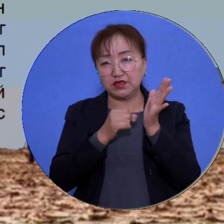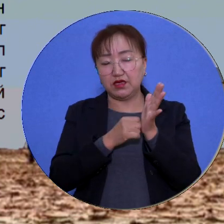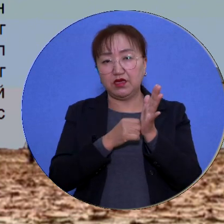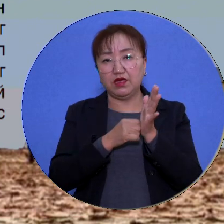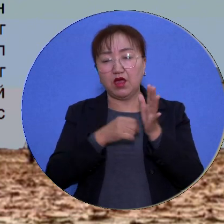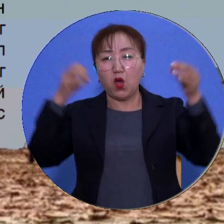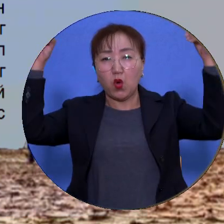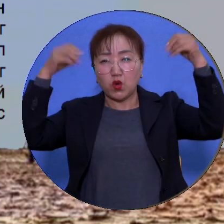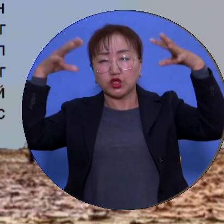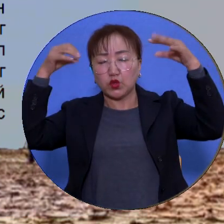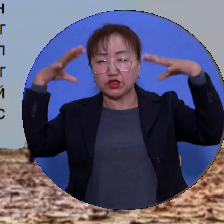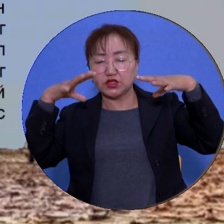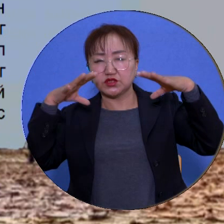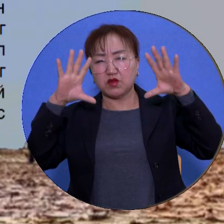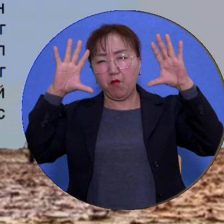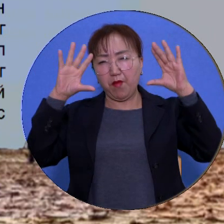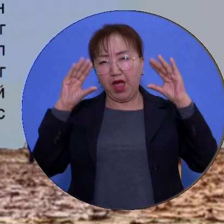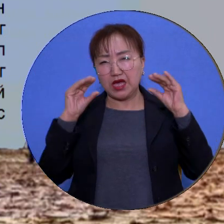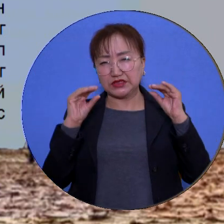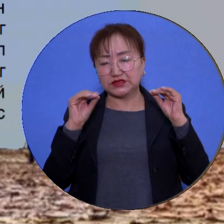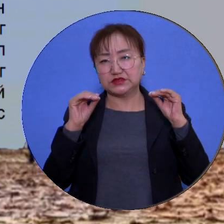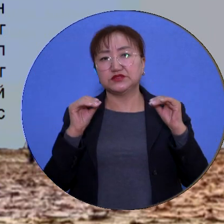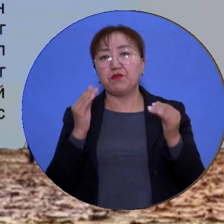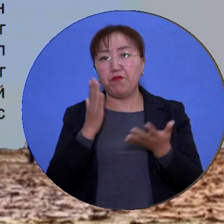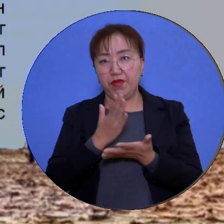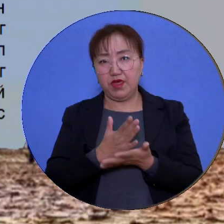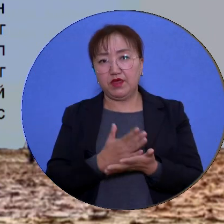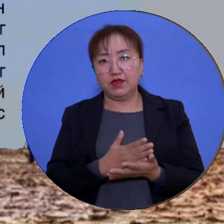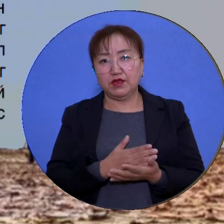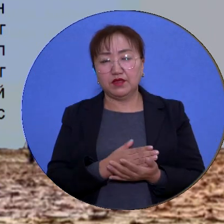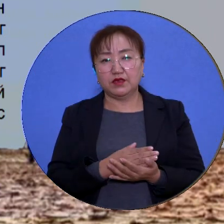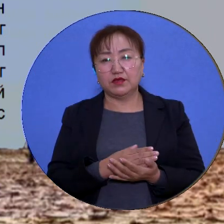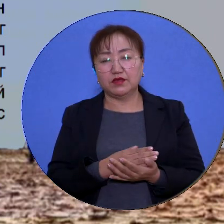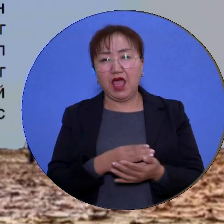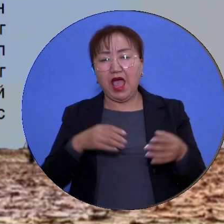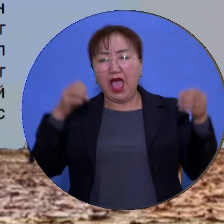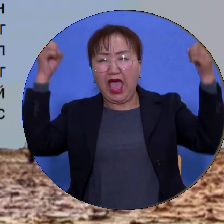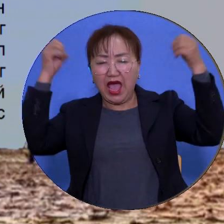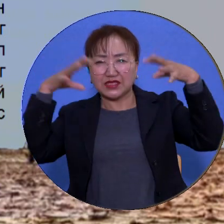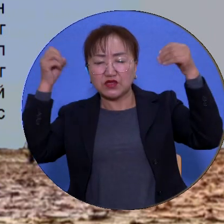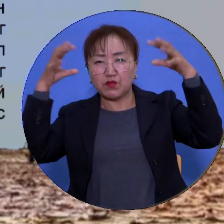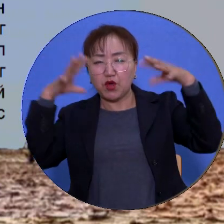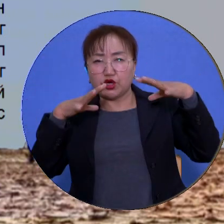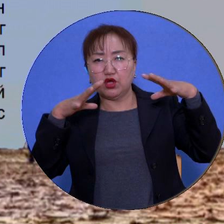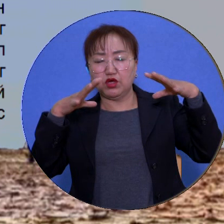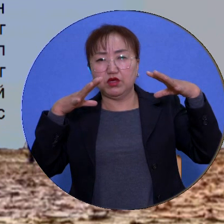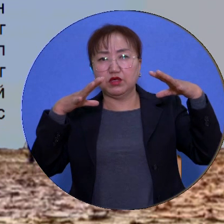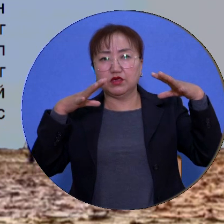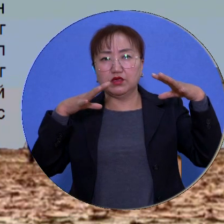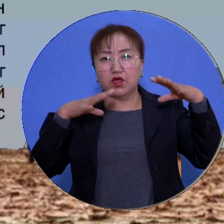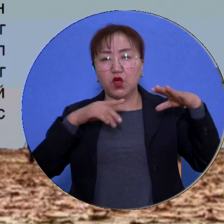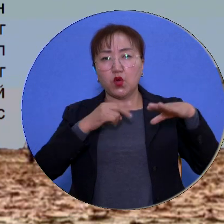ཁག ཚོའི པའི